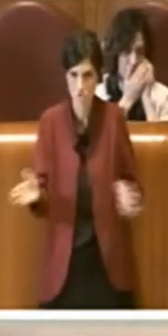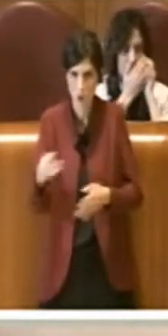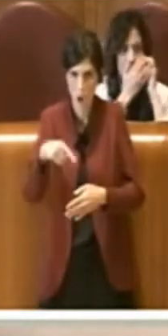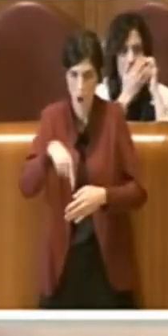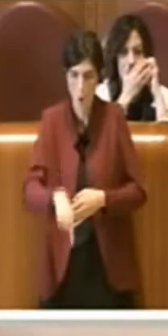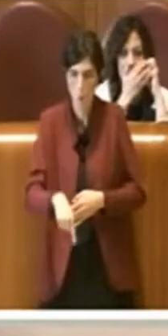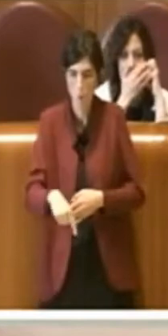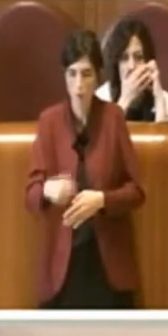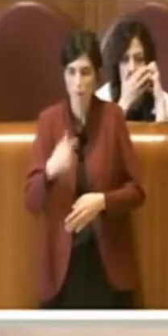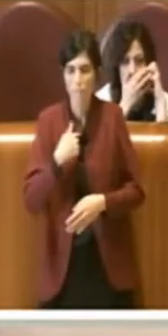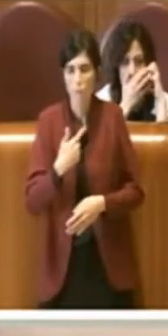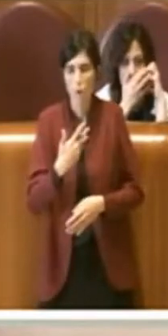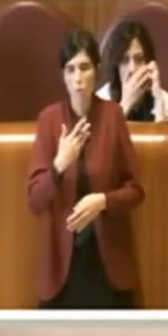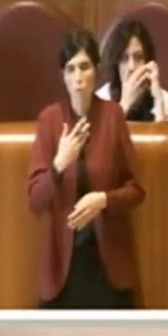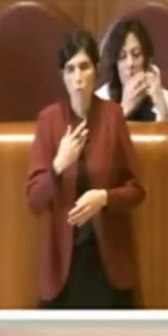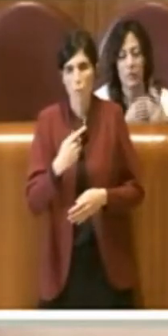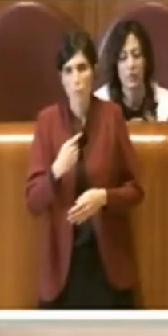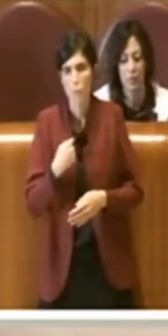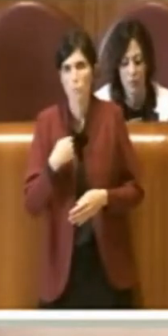non sottolineare